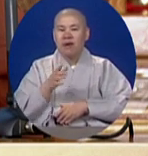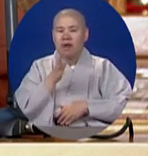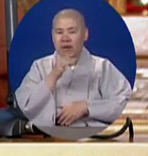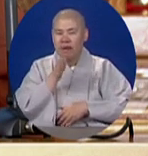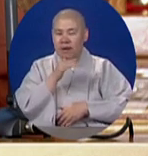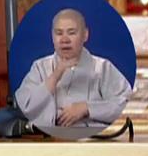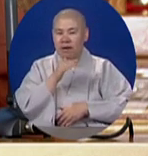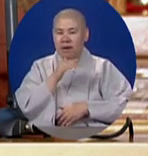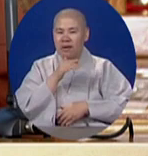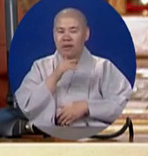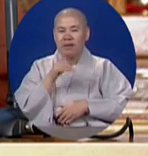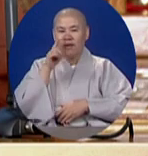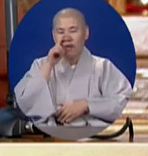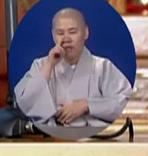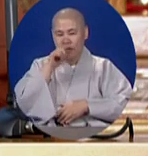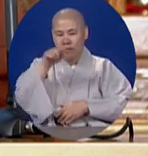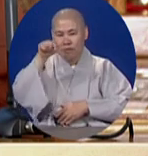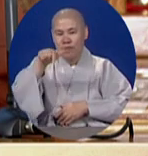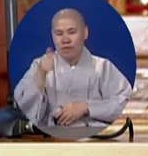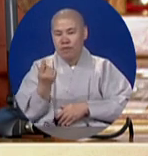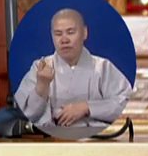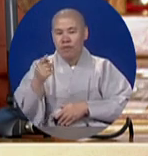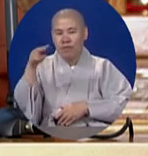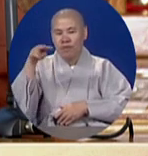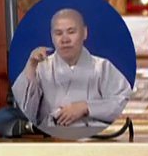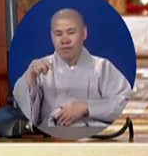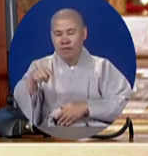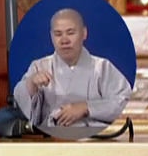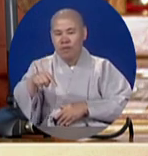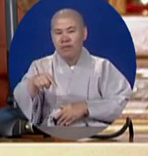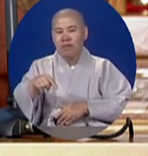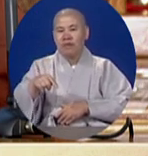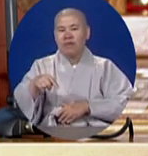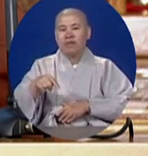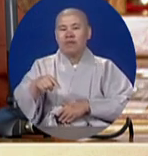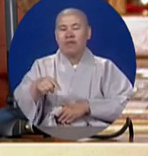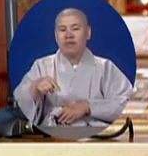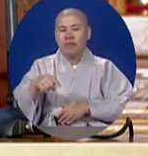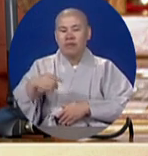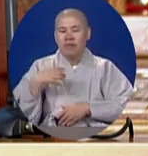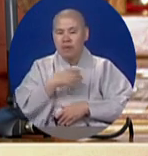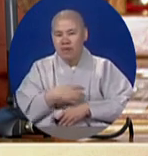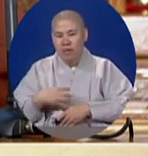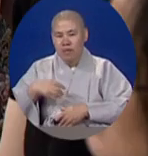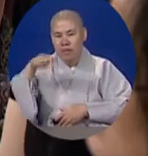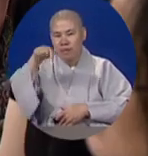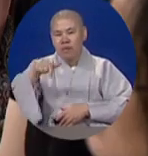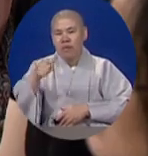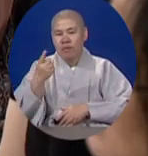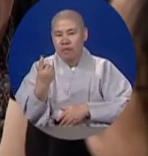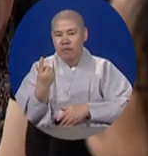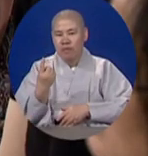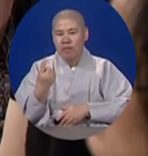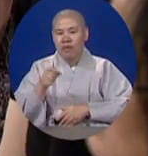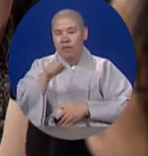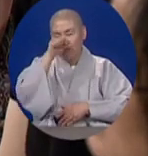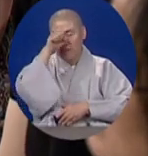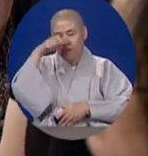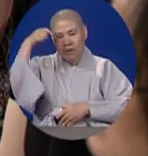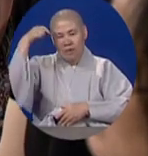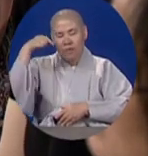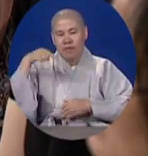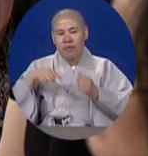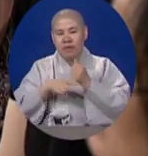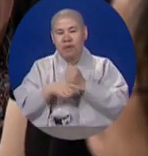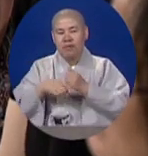좋다가 아니고 나쁜 게 고수죠. 네. 나쁘다고 느끼면 괴로울 꽃자 고수예요. 좋다고 느끼면